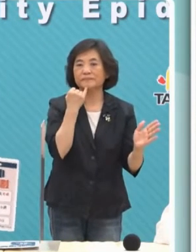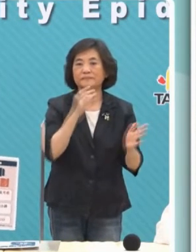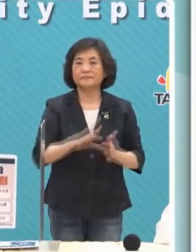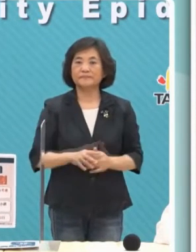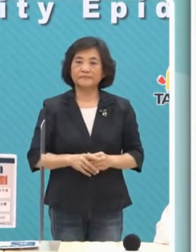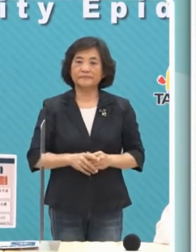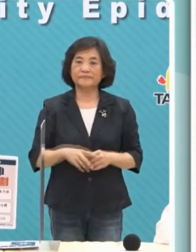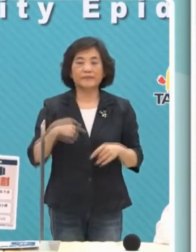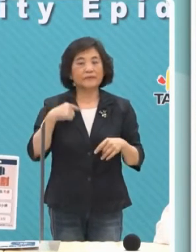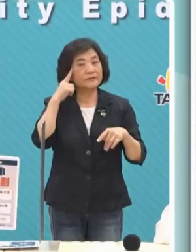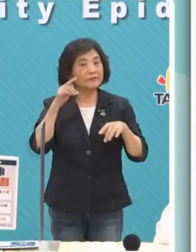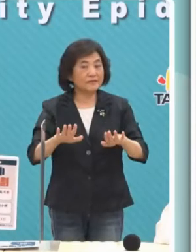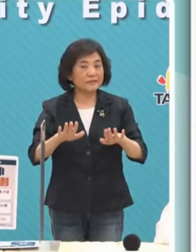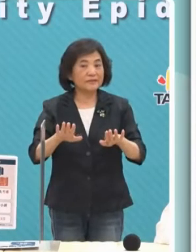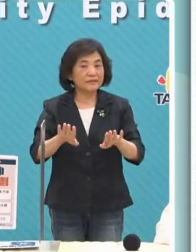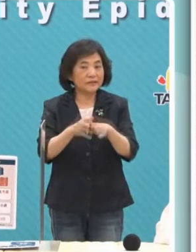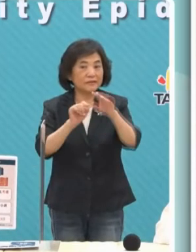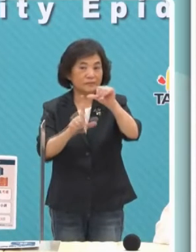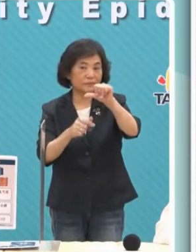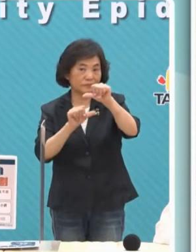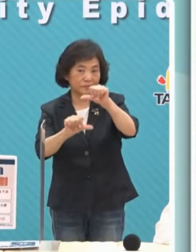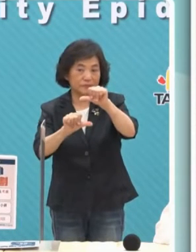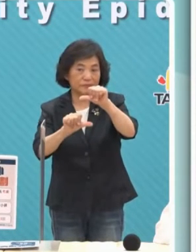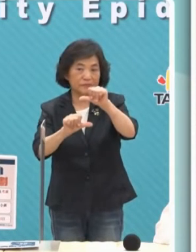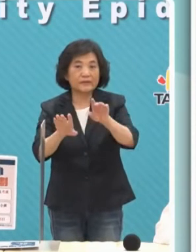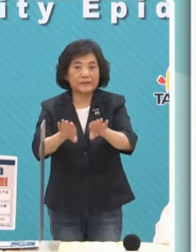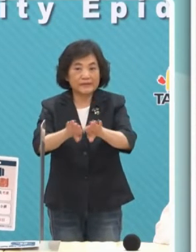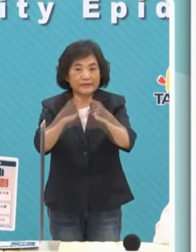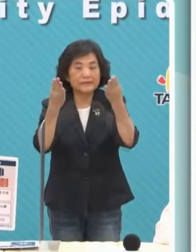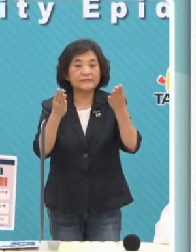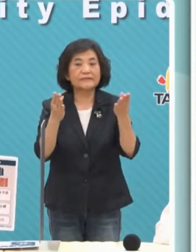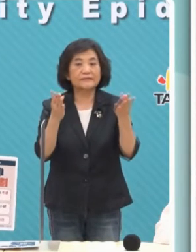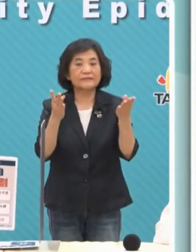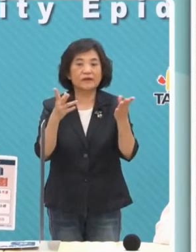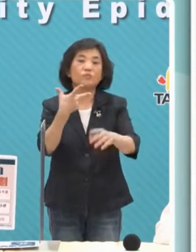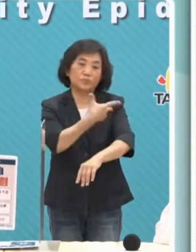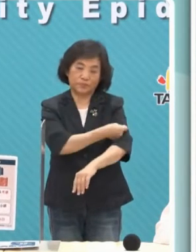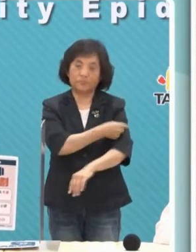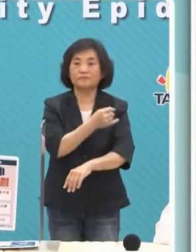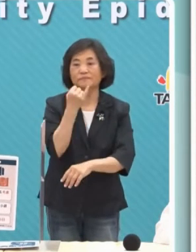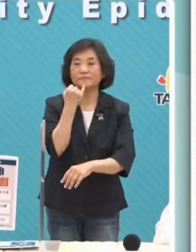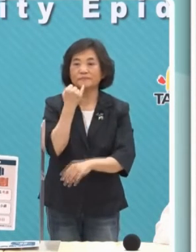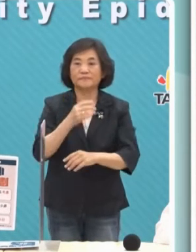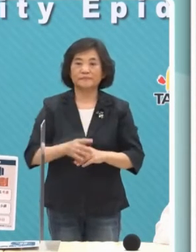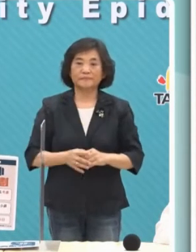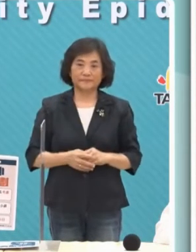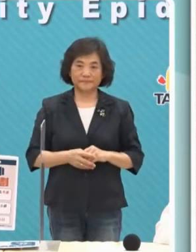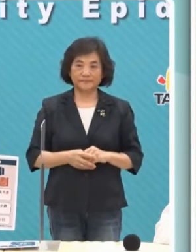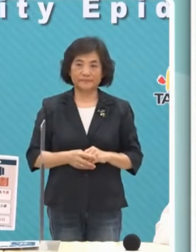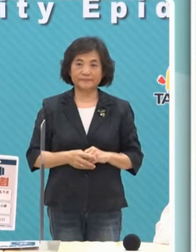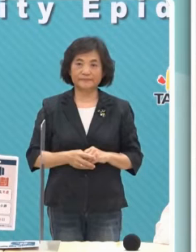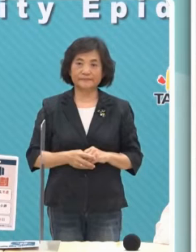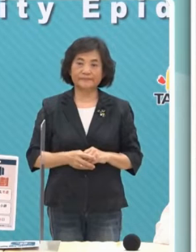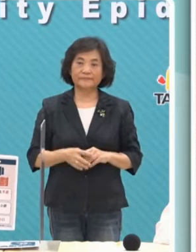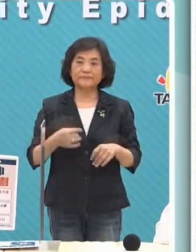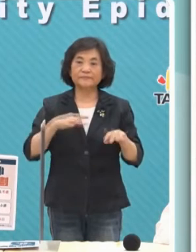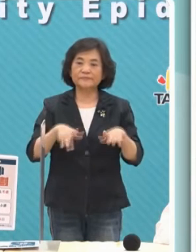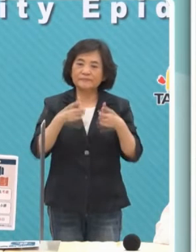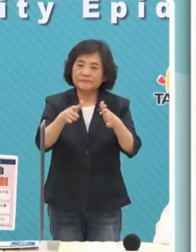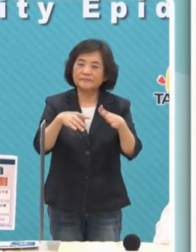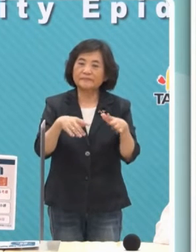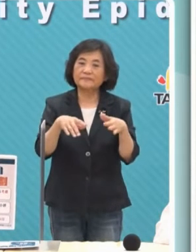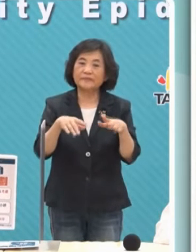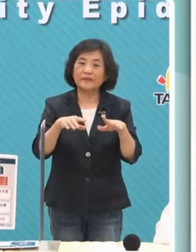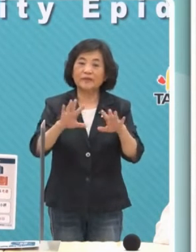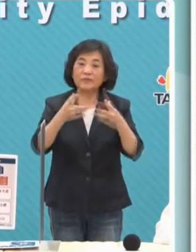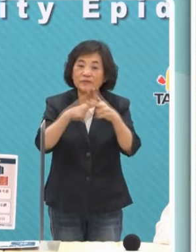以目前安排5月5号开始接种疫苗。那我们也希望说这个小学生的